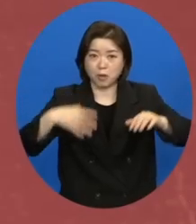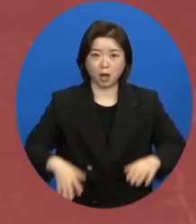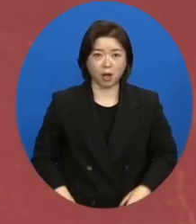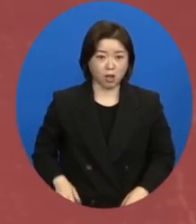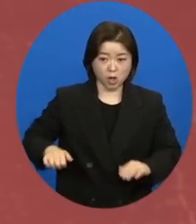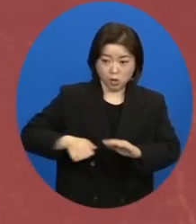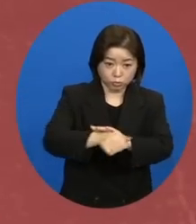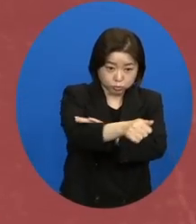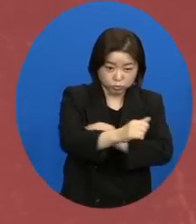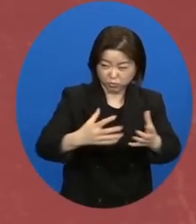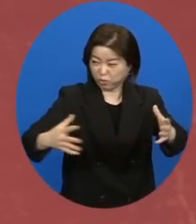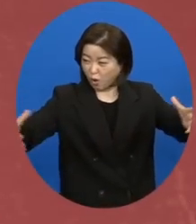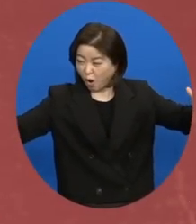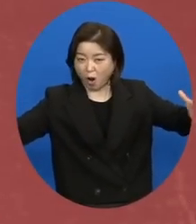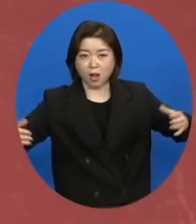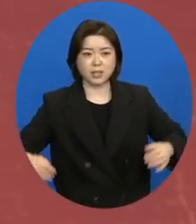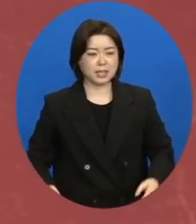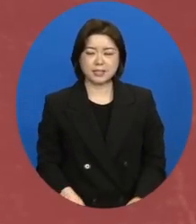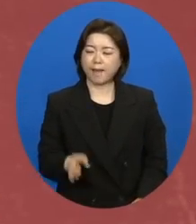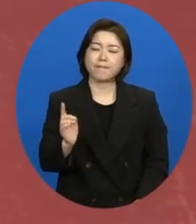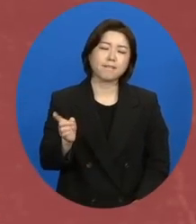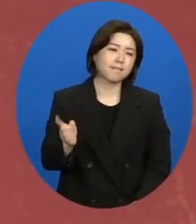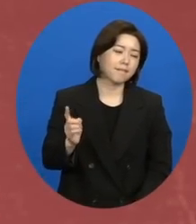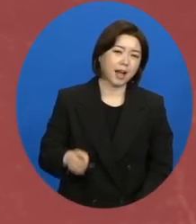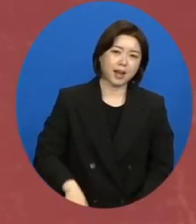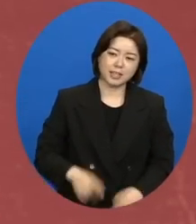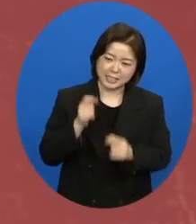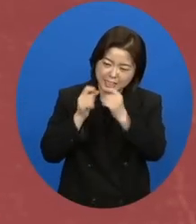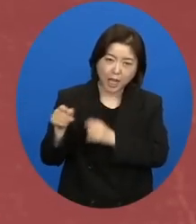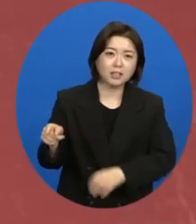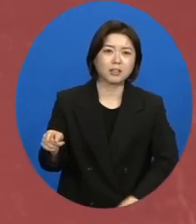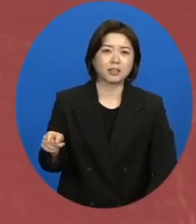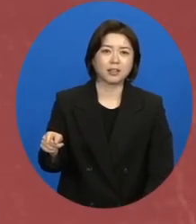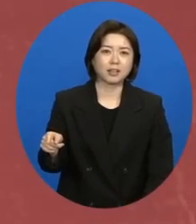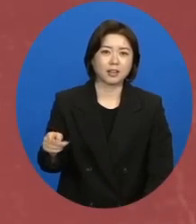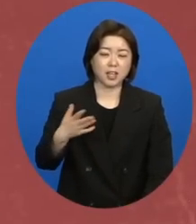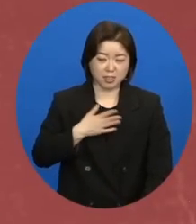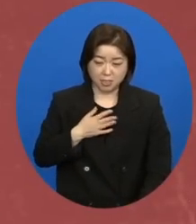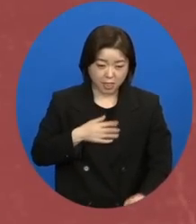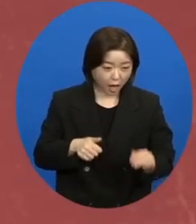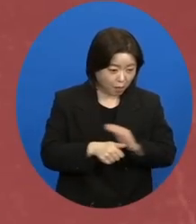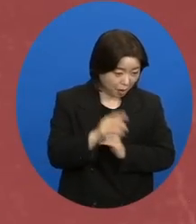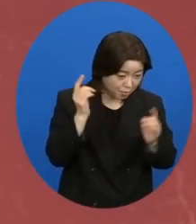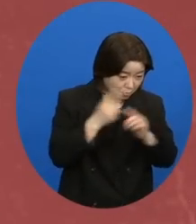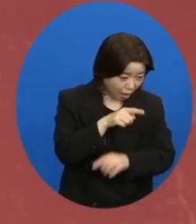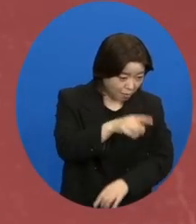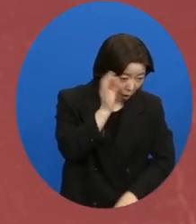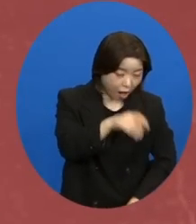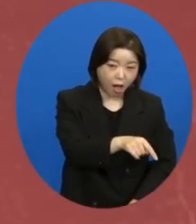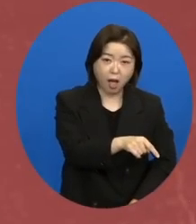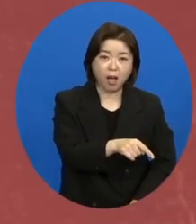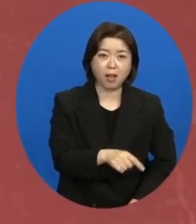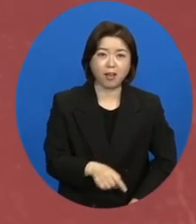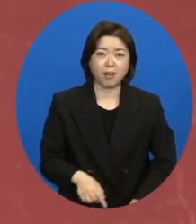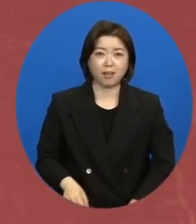구렁이가. 야 이 자식들이 사기를 쳐도 내가 뱀을 매일 보는데 동네에서.